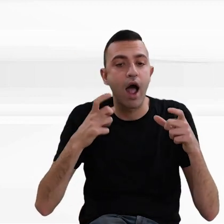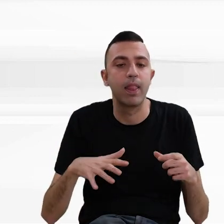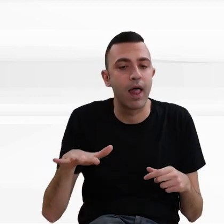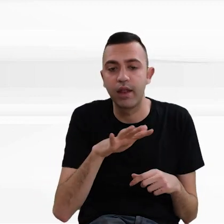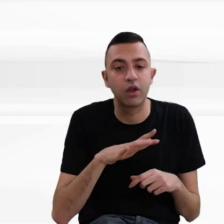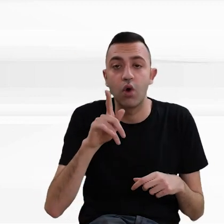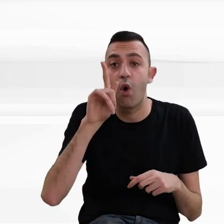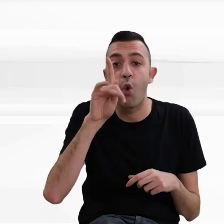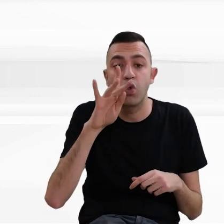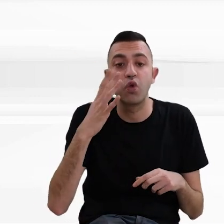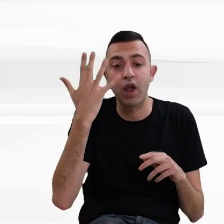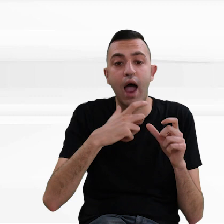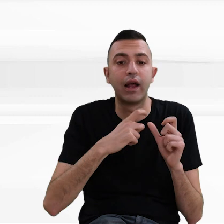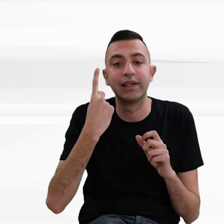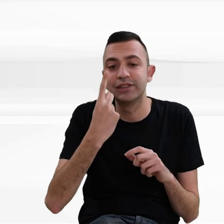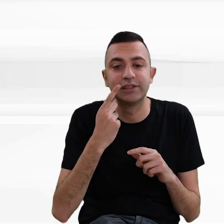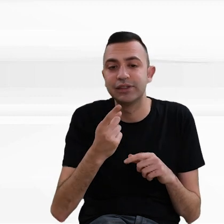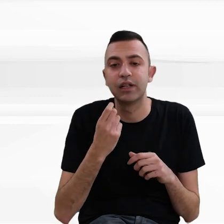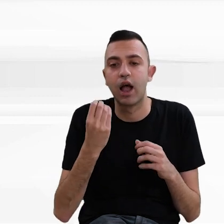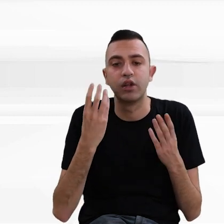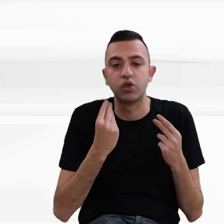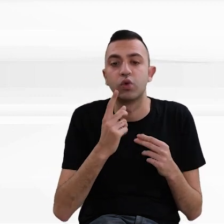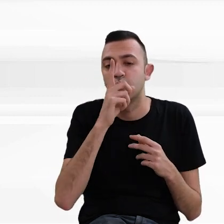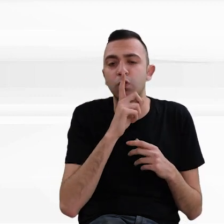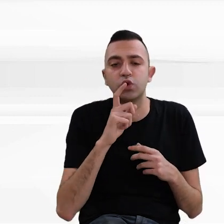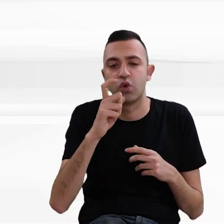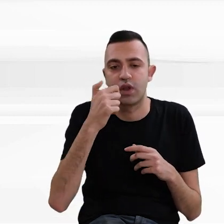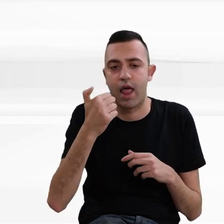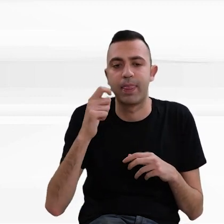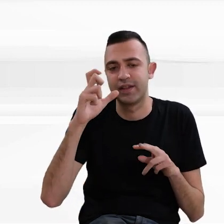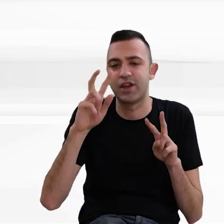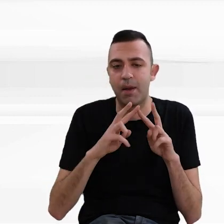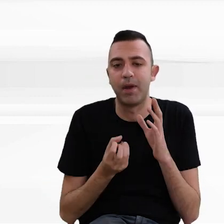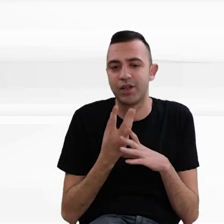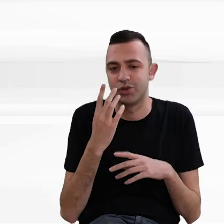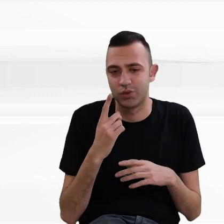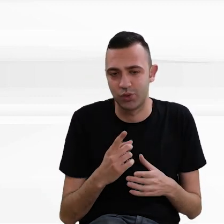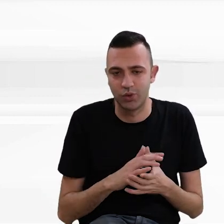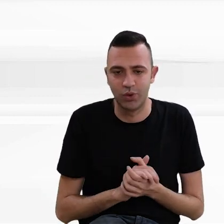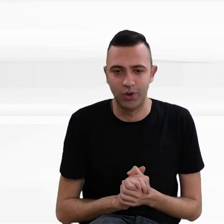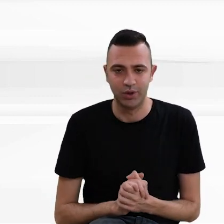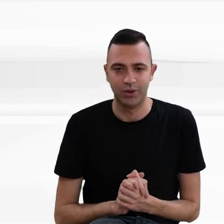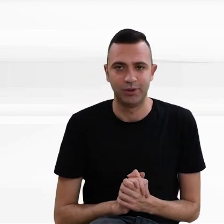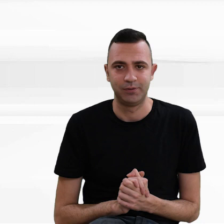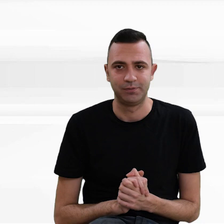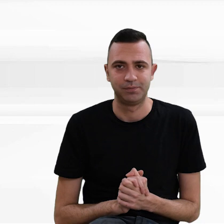16 14'ün kalesinden değil dalında 196 santimetrekare çıkar